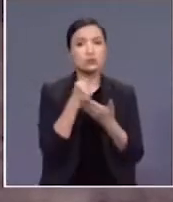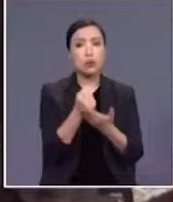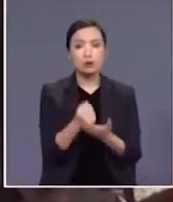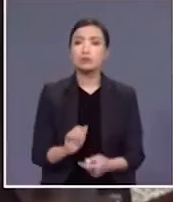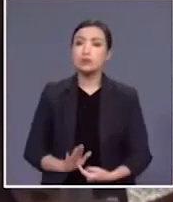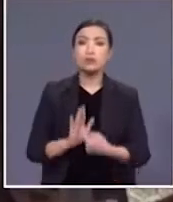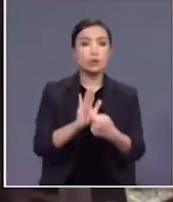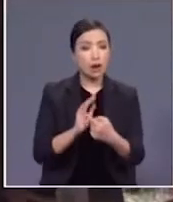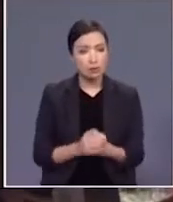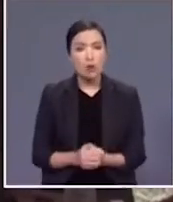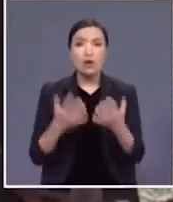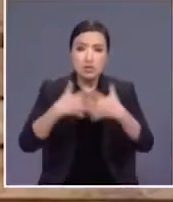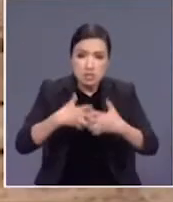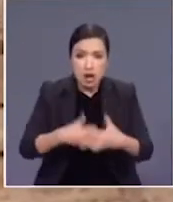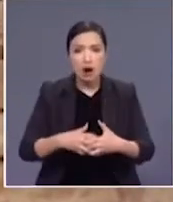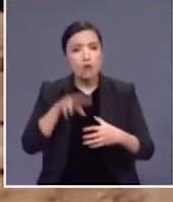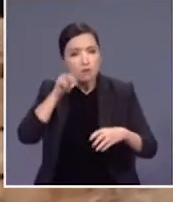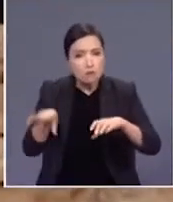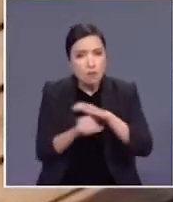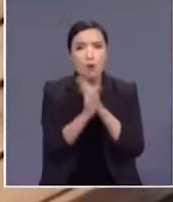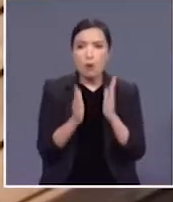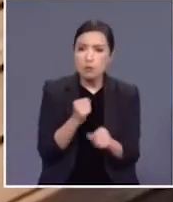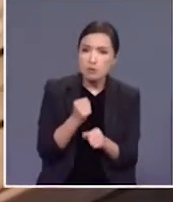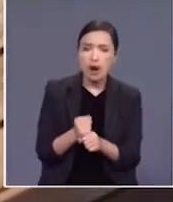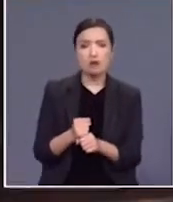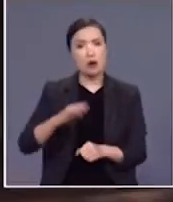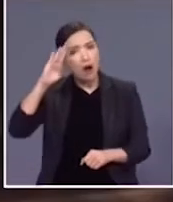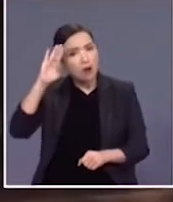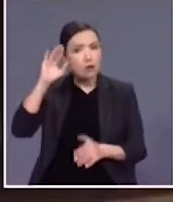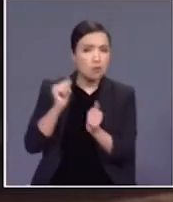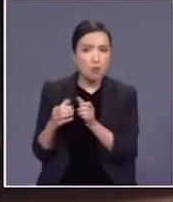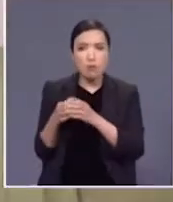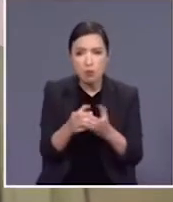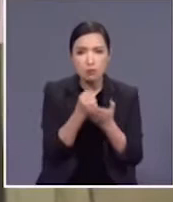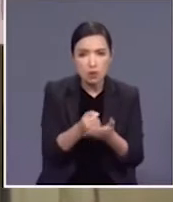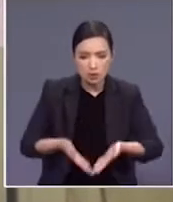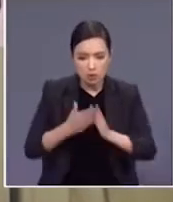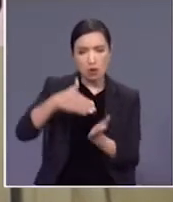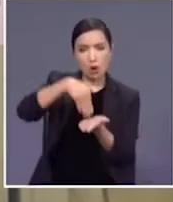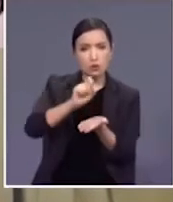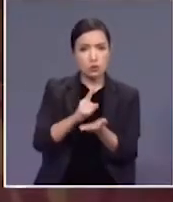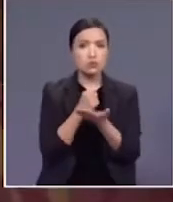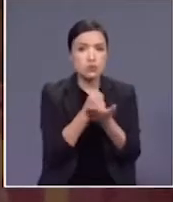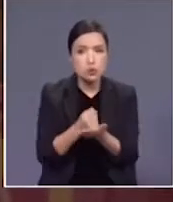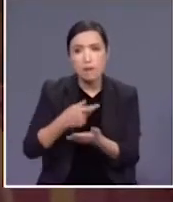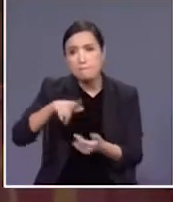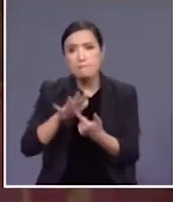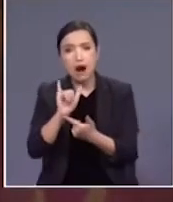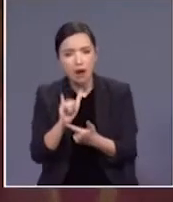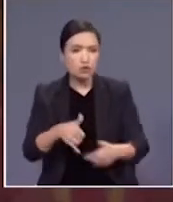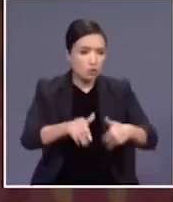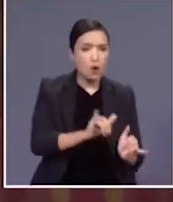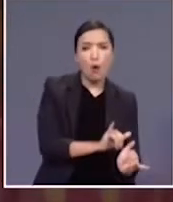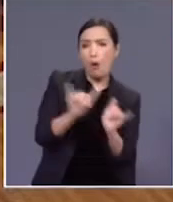ทรัพยากรเครื่องจักรกลบุคลากรการจัดกำลังเจ้าหน้าที่การตั้งศูนย์บรรเทาสาธารณภัยการอพยพประชาชนมายัง